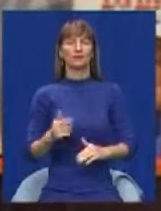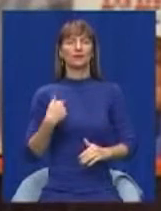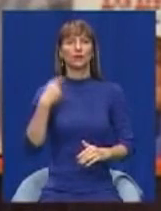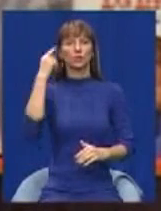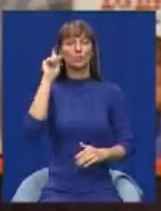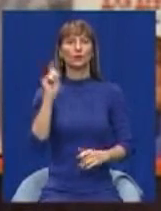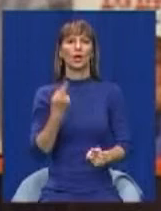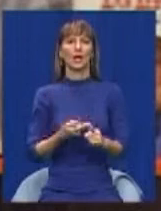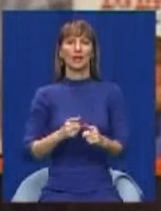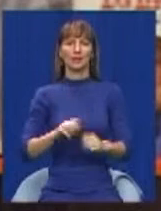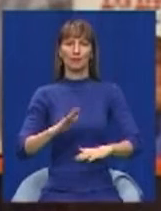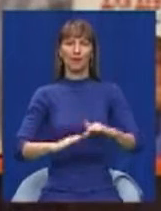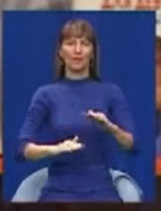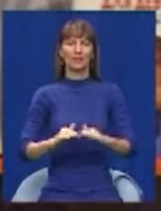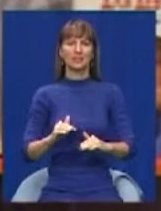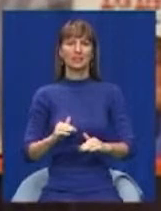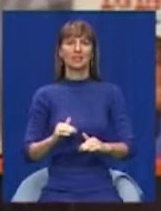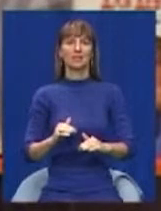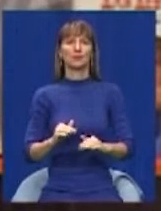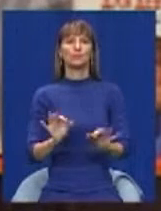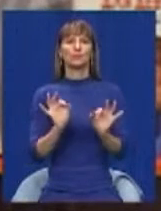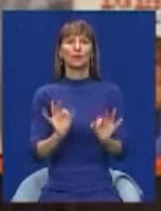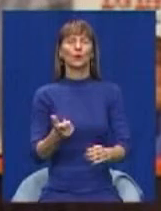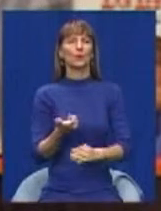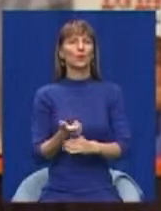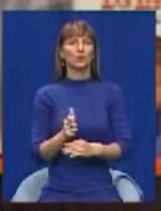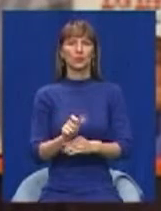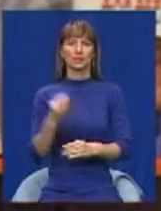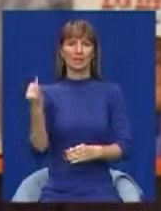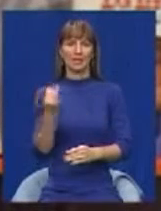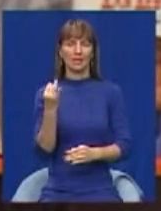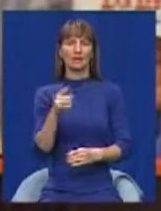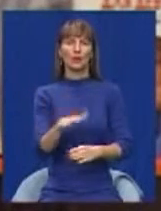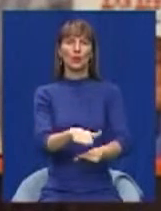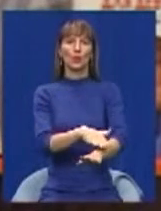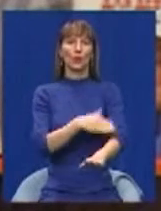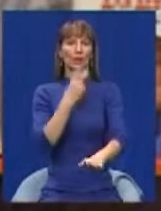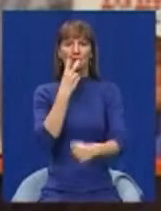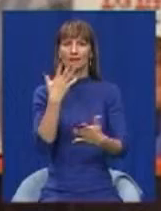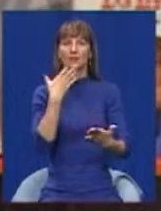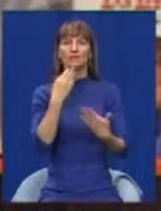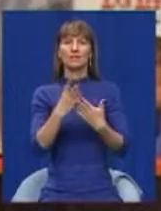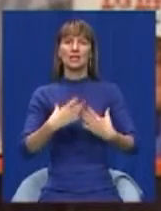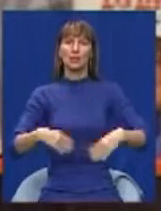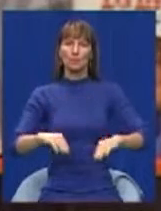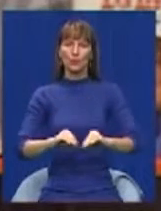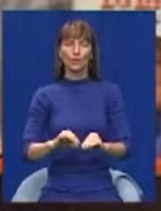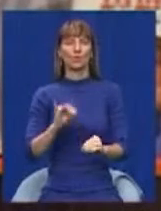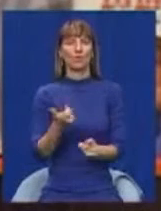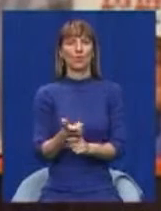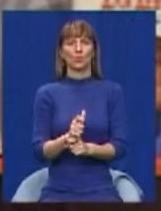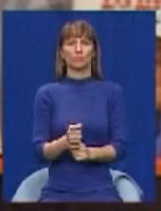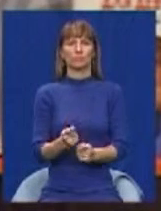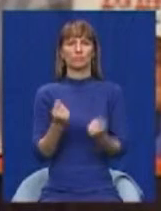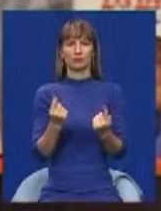Я думаю, что эта профессия, правда, очень интересная, но ты долго не видишь свою семью, и это очень